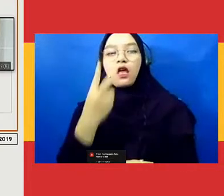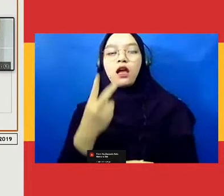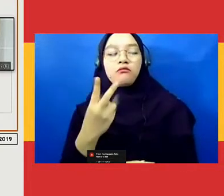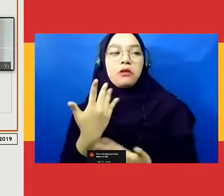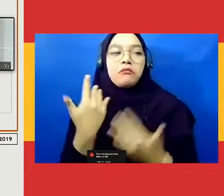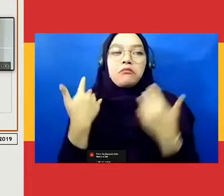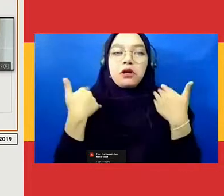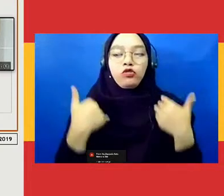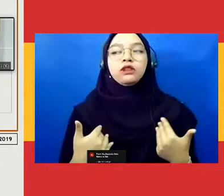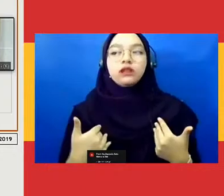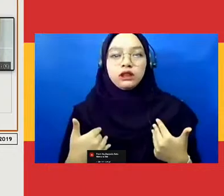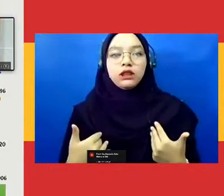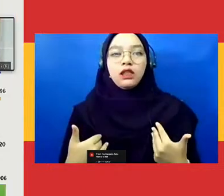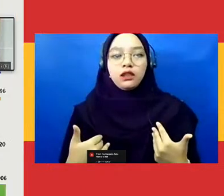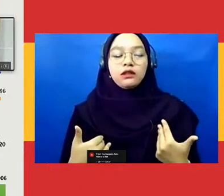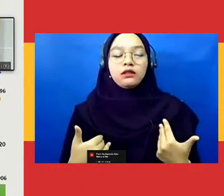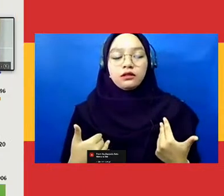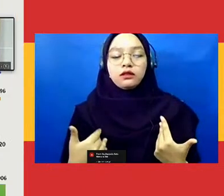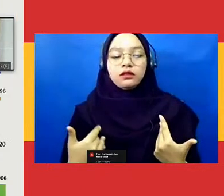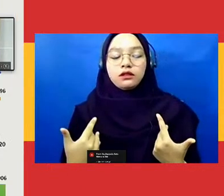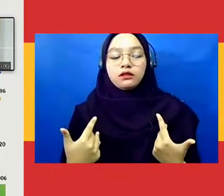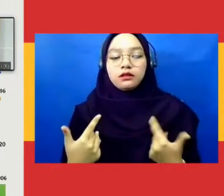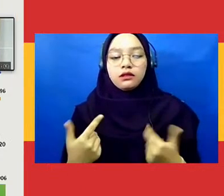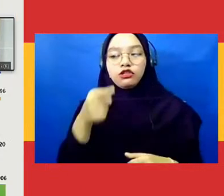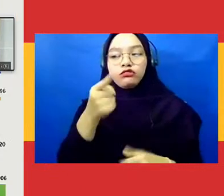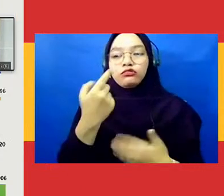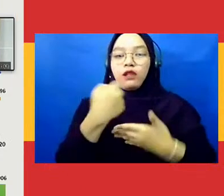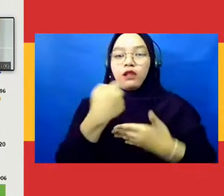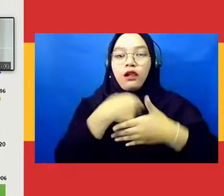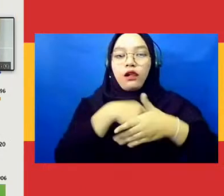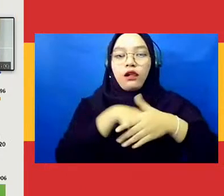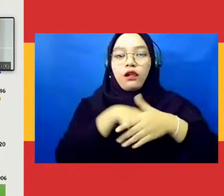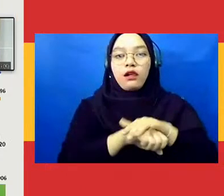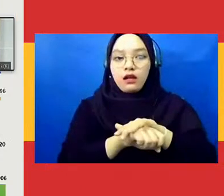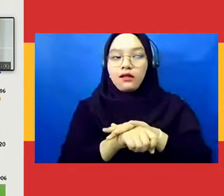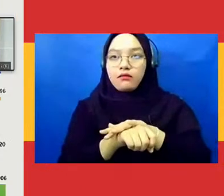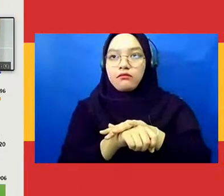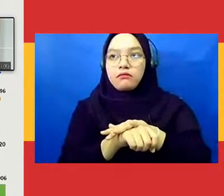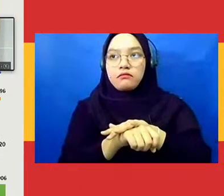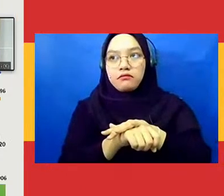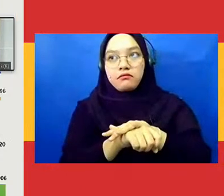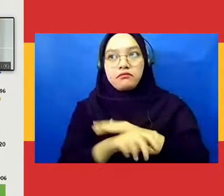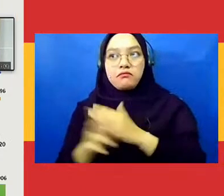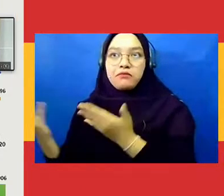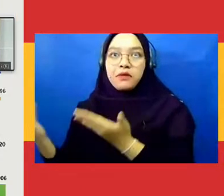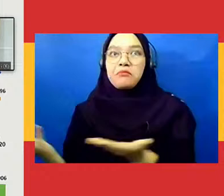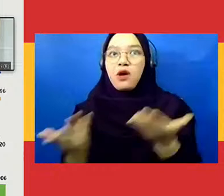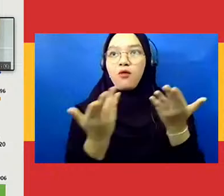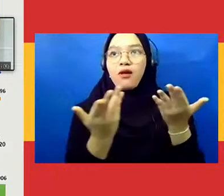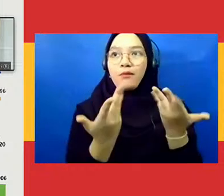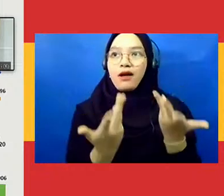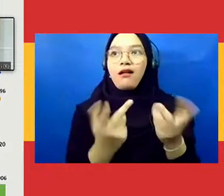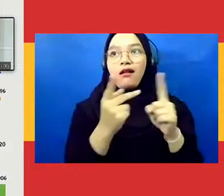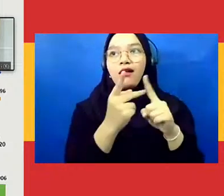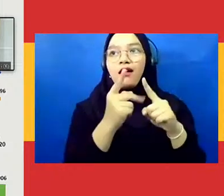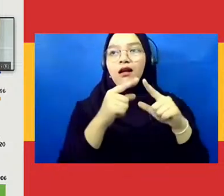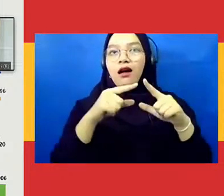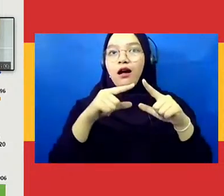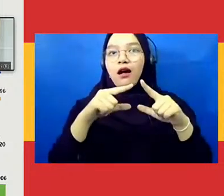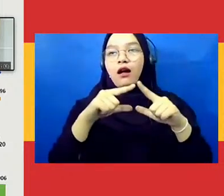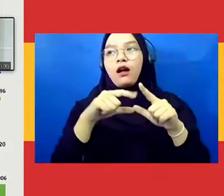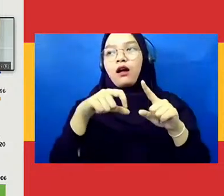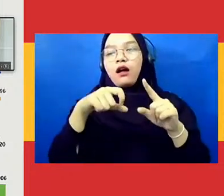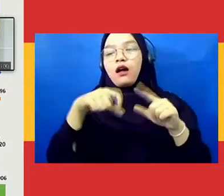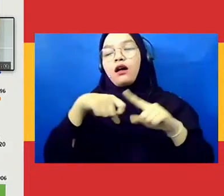manusia pada hakikatnya terlahir dengan membawa hak asasi. Dan ini tidak sejak kita